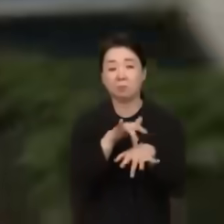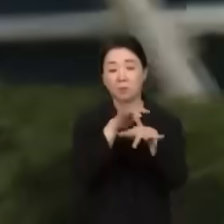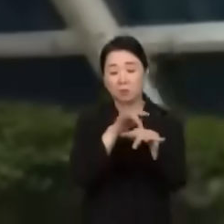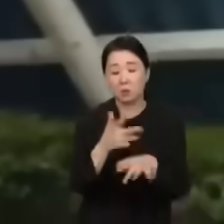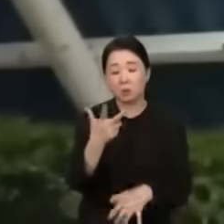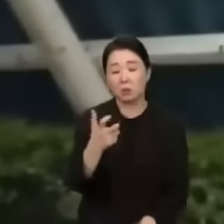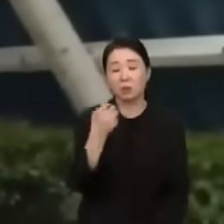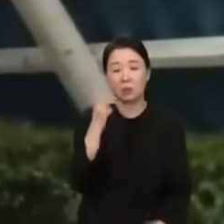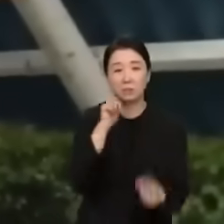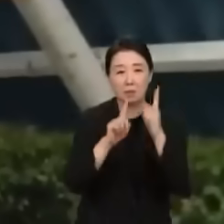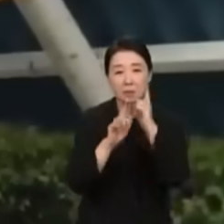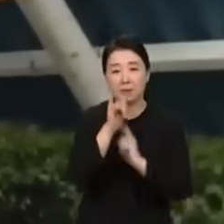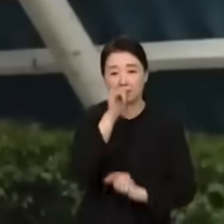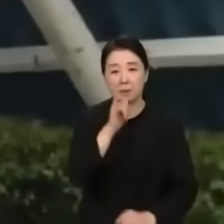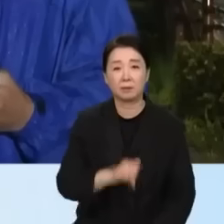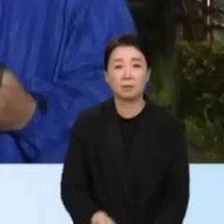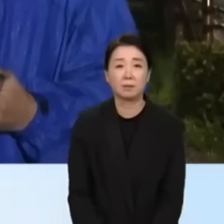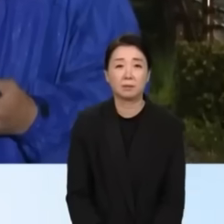있었다고 전했습니다.